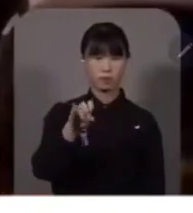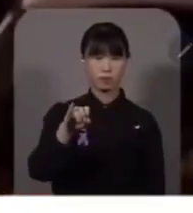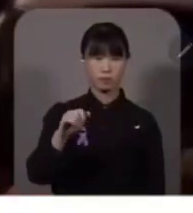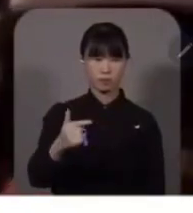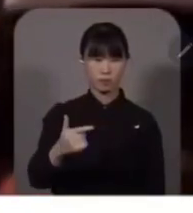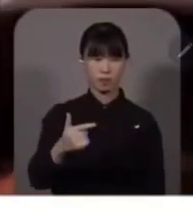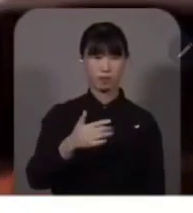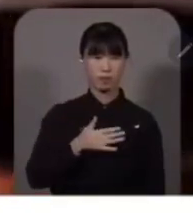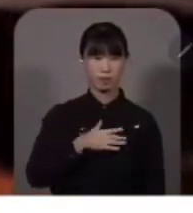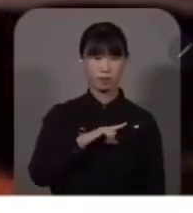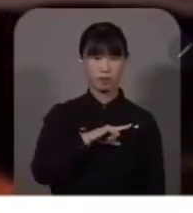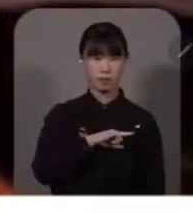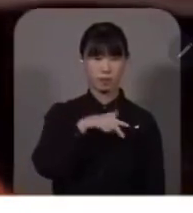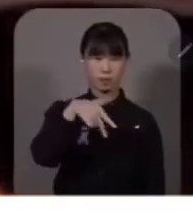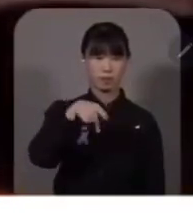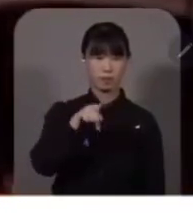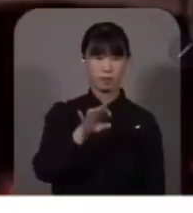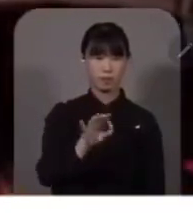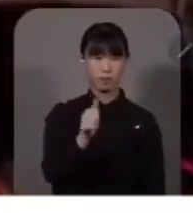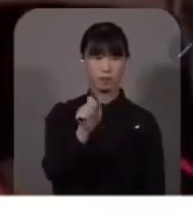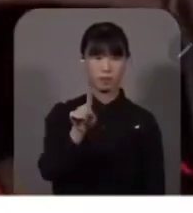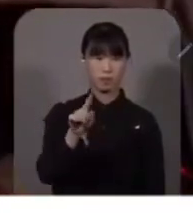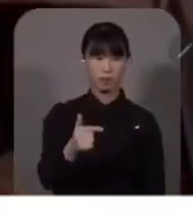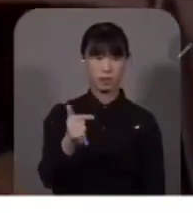내 이름은 장한.